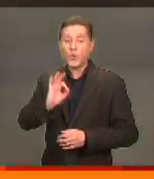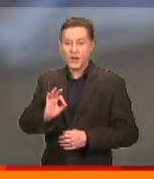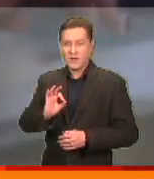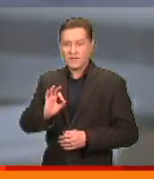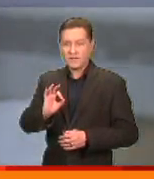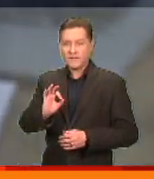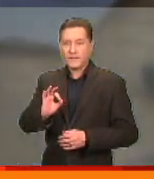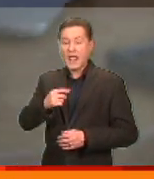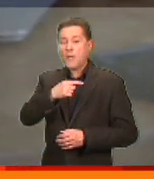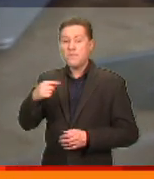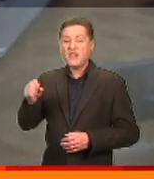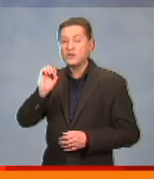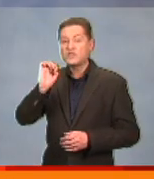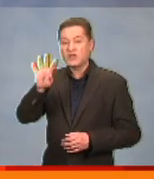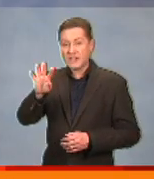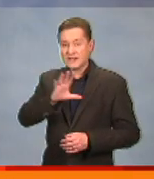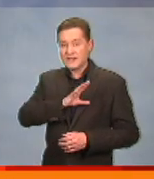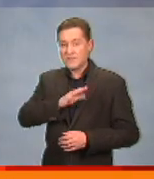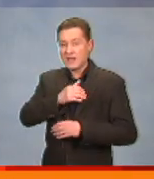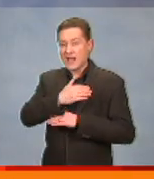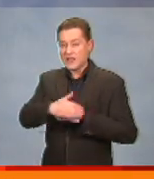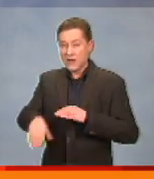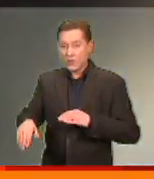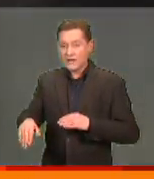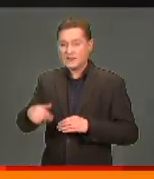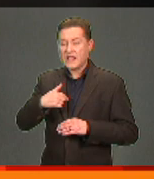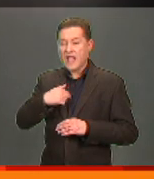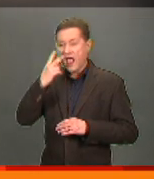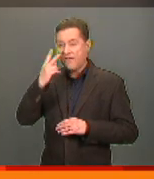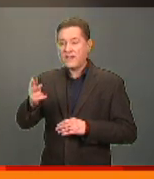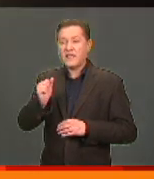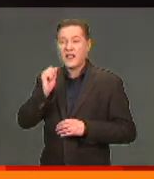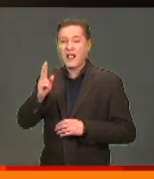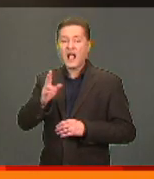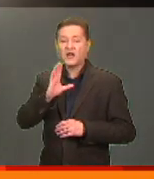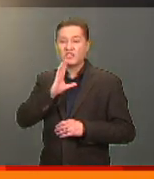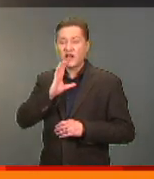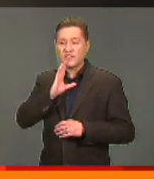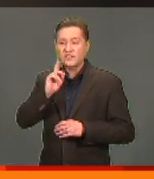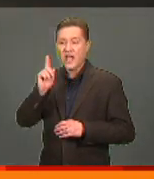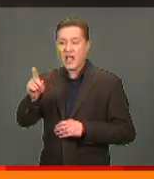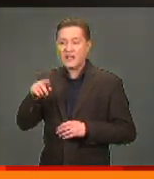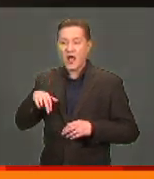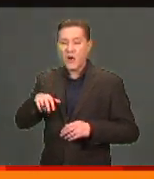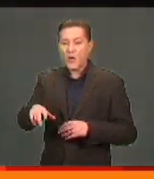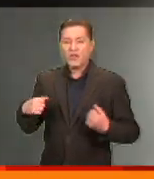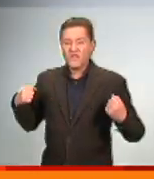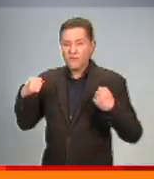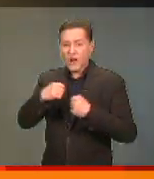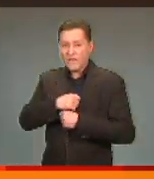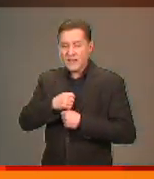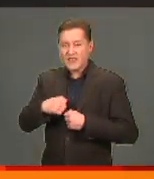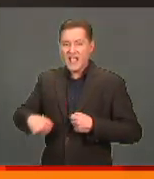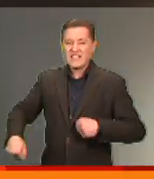Мінус 14 було за вікном. Я зняла на відео, як жінка, вона ходить в пуховики, вона